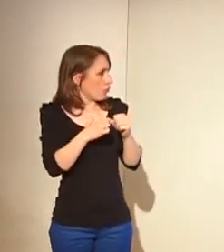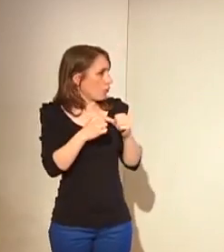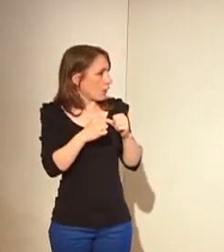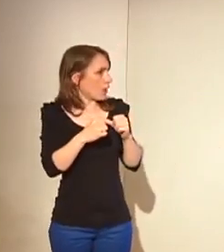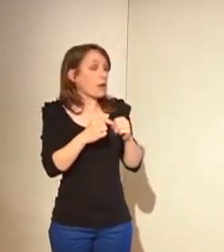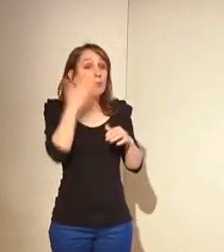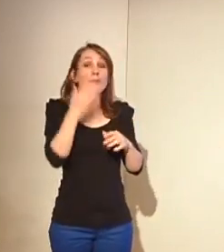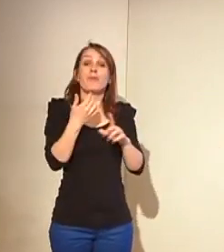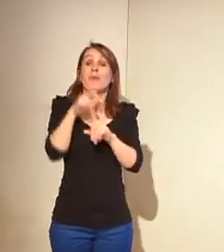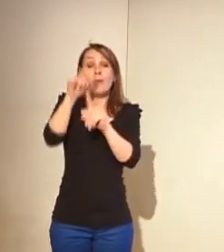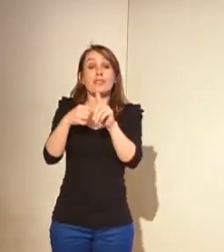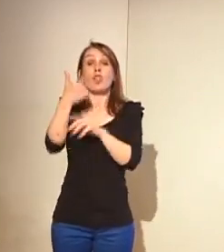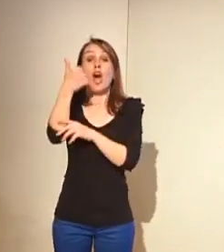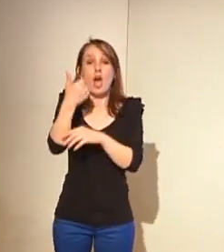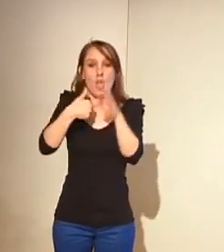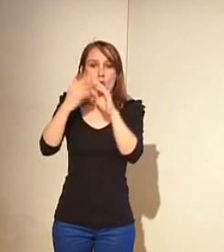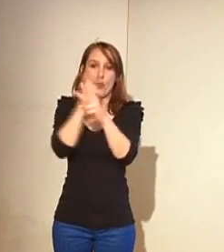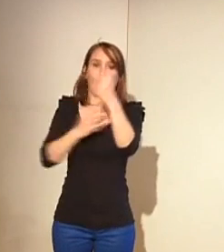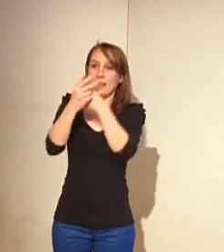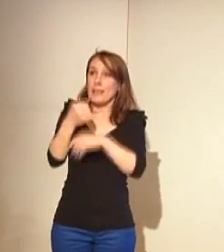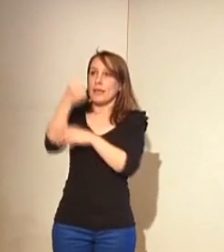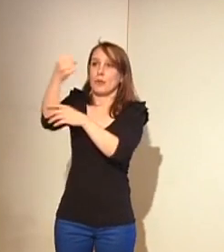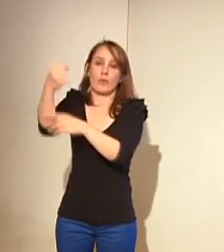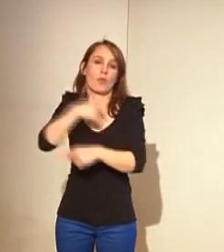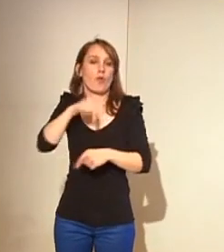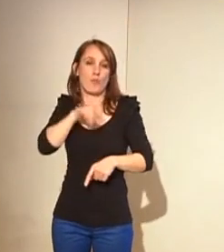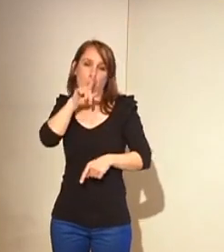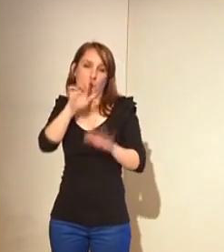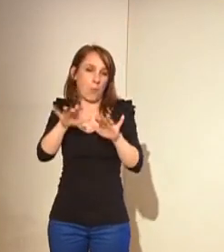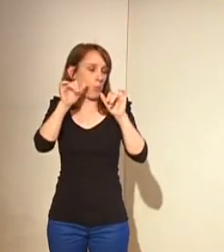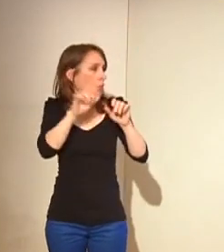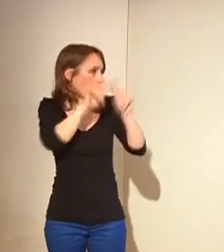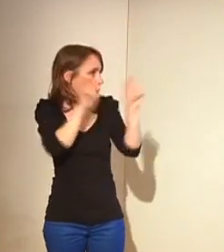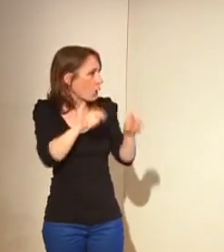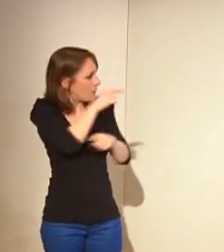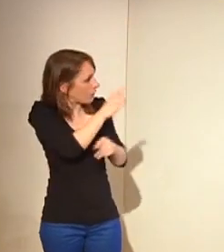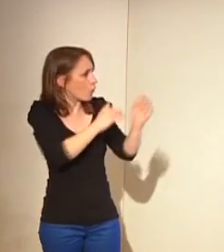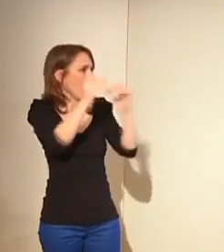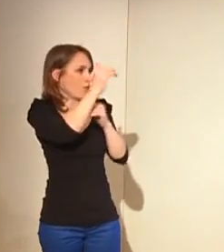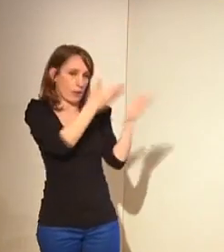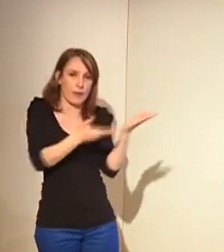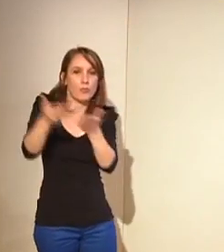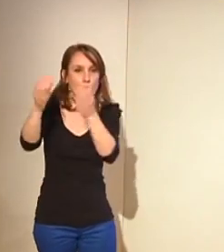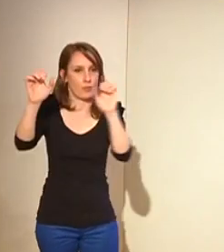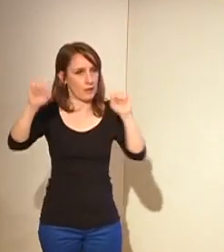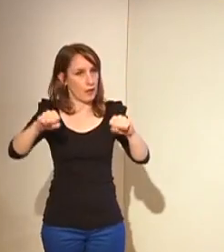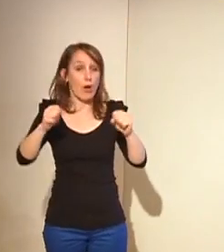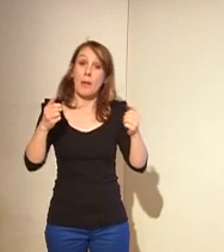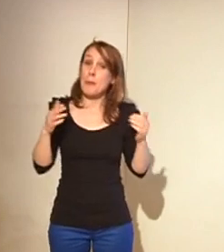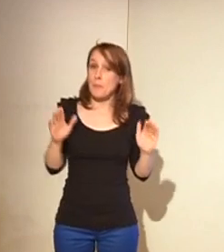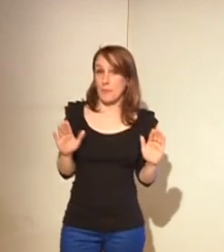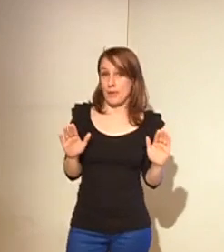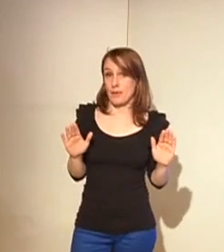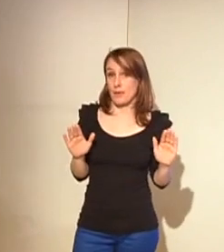cas-là pas de candidat puisque c'est respect du du suffrage mais pour ce qui